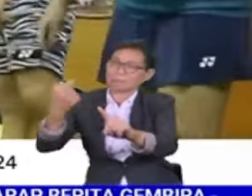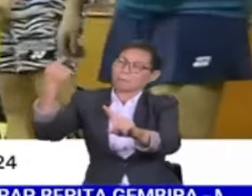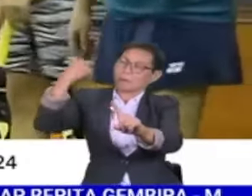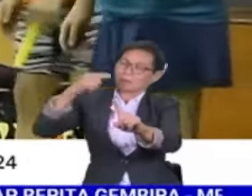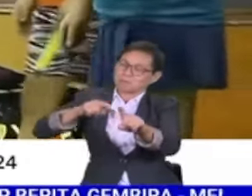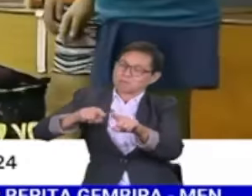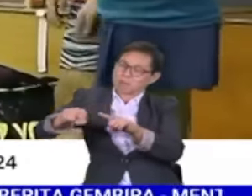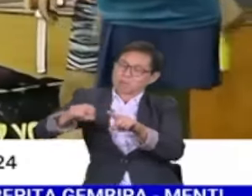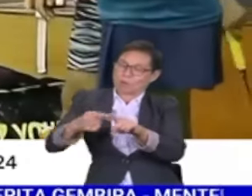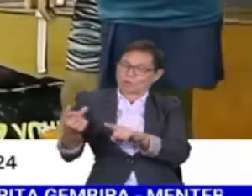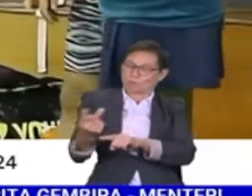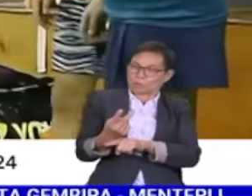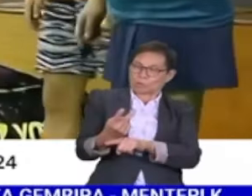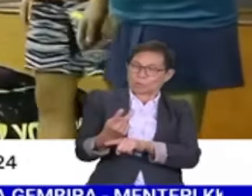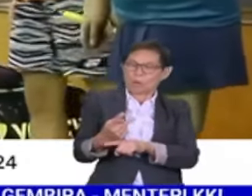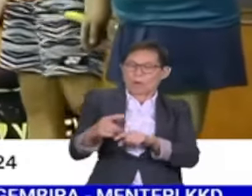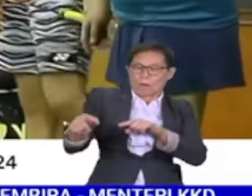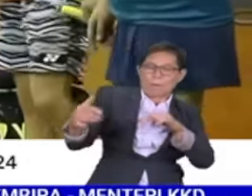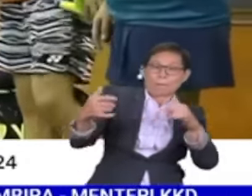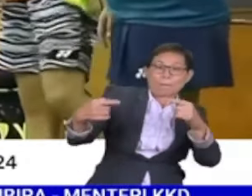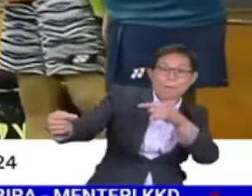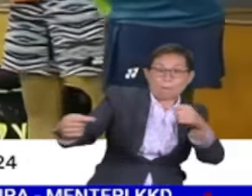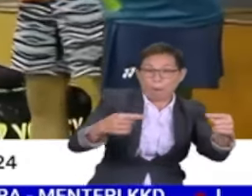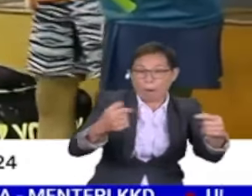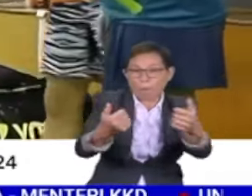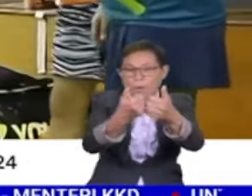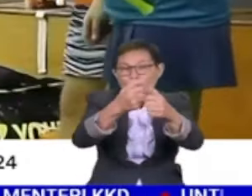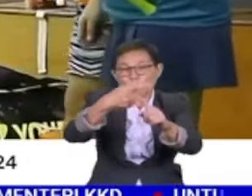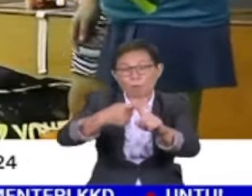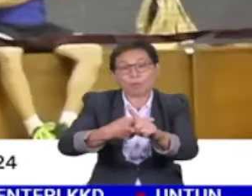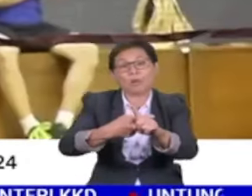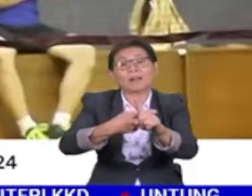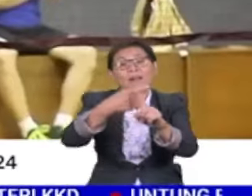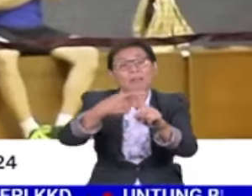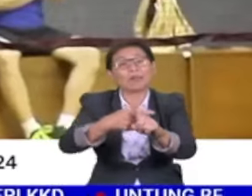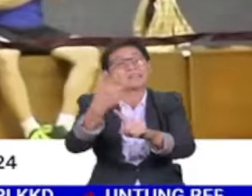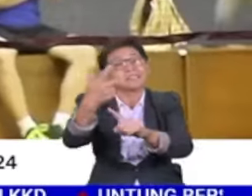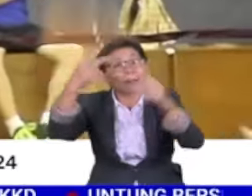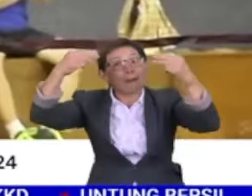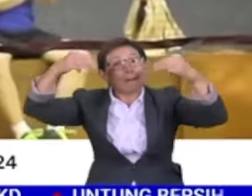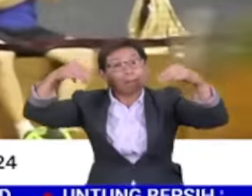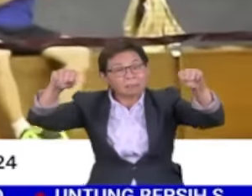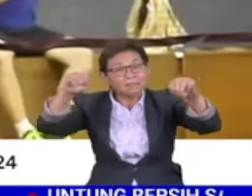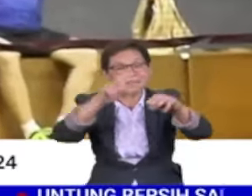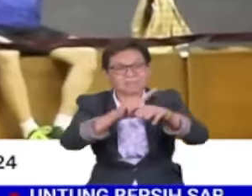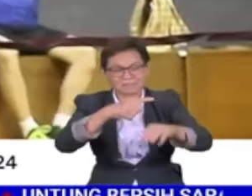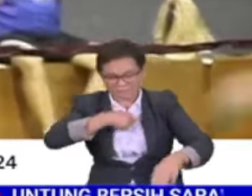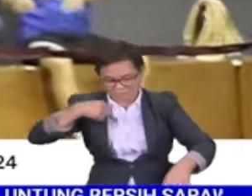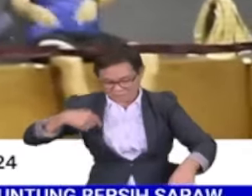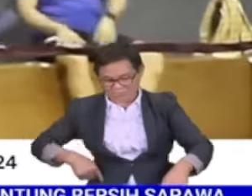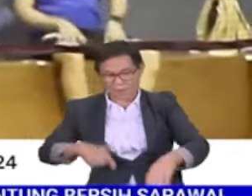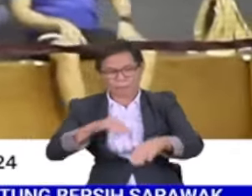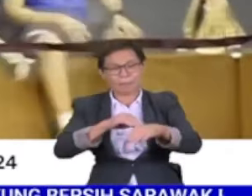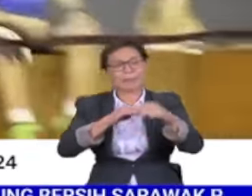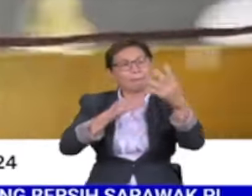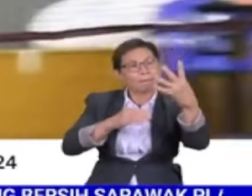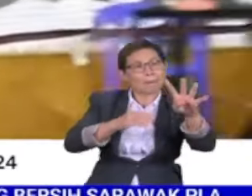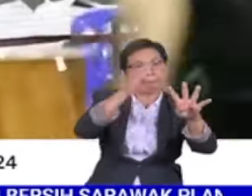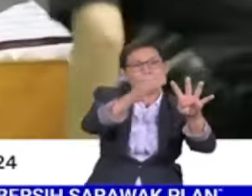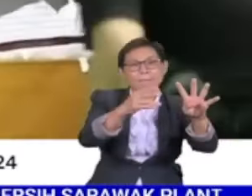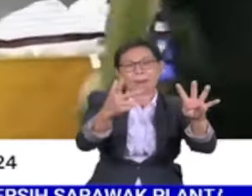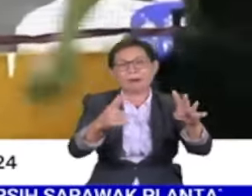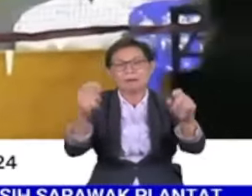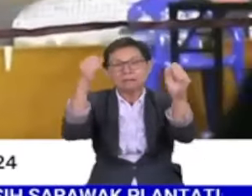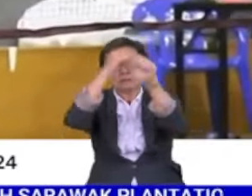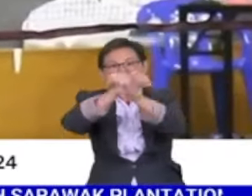belakang. Mereka berdua dijadualkan beraksi pada tiga kejohanan bulan depan, iaitu Masters Richang di China bermula 14 Mac,